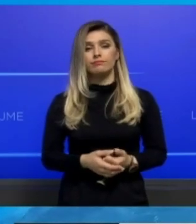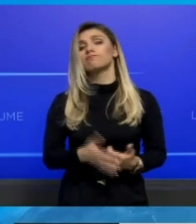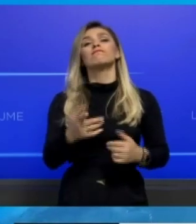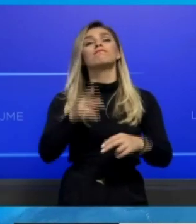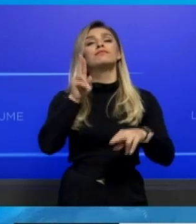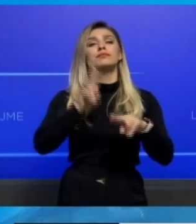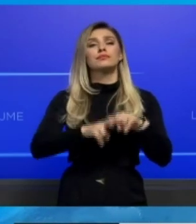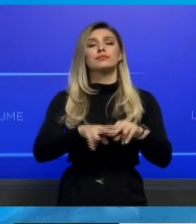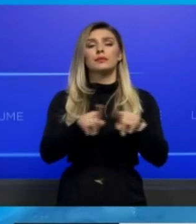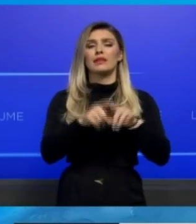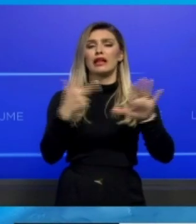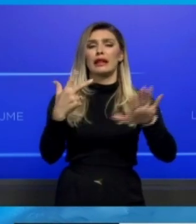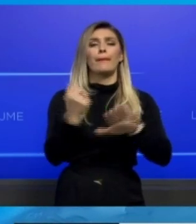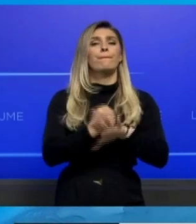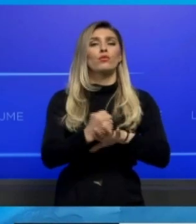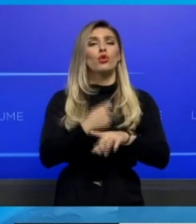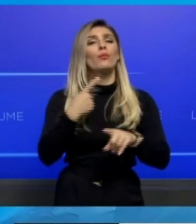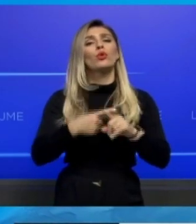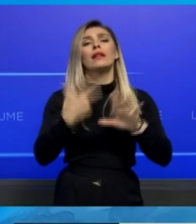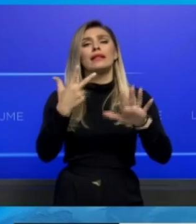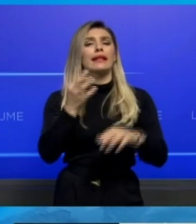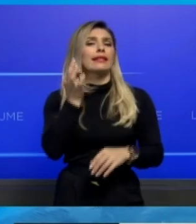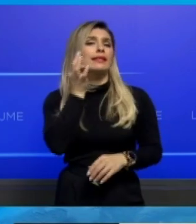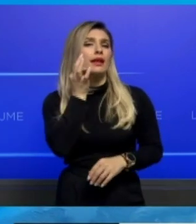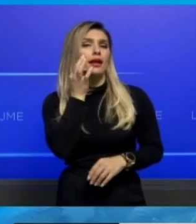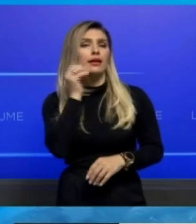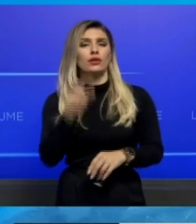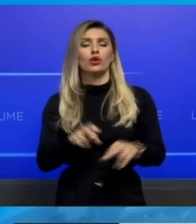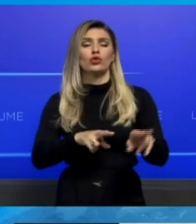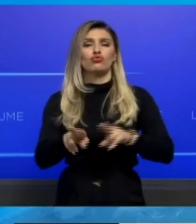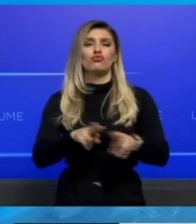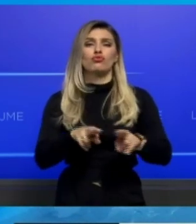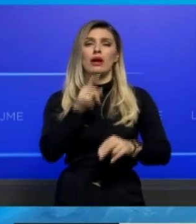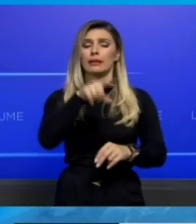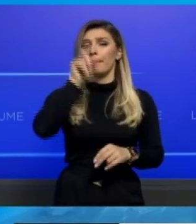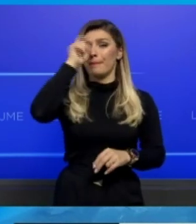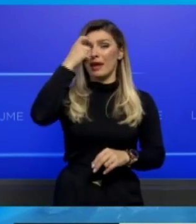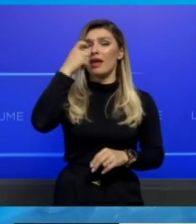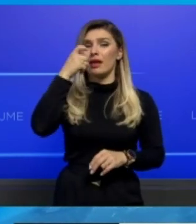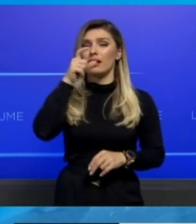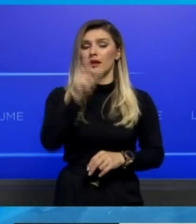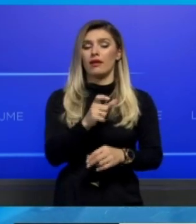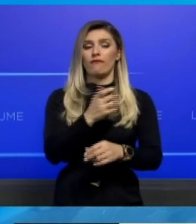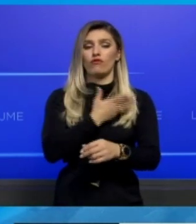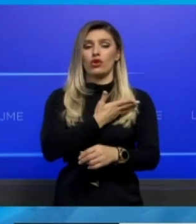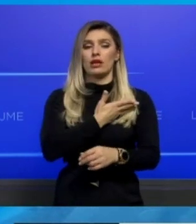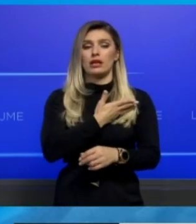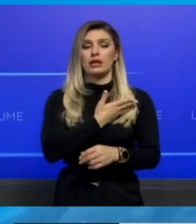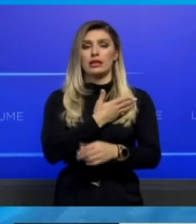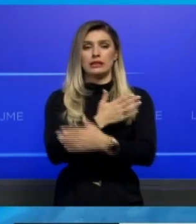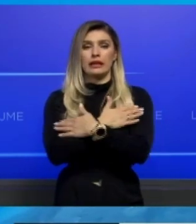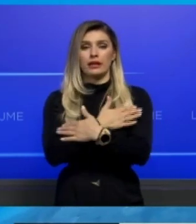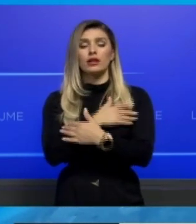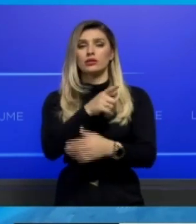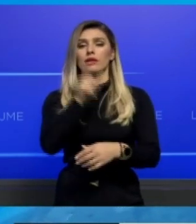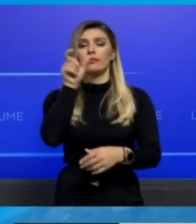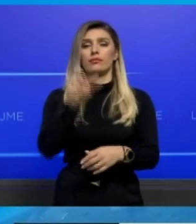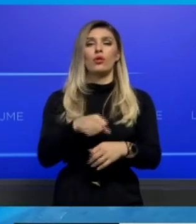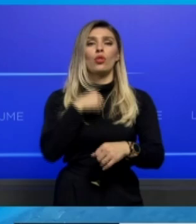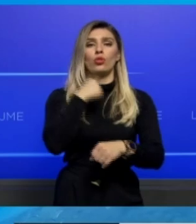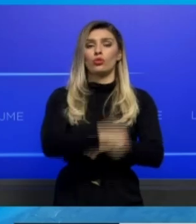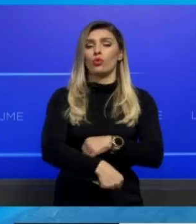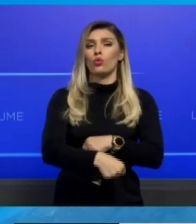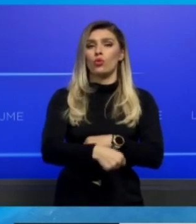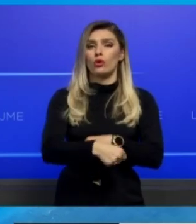dënimin prej vetëm 8 muaje, 8 ditë që shqiptoi gjyqtarja e gjykatës themelore në Pej, Florie Zatriqi, për dhunuesin e 15 vjeçares,